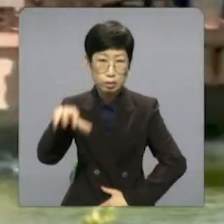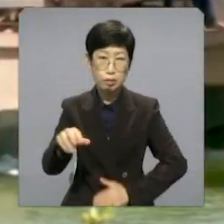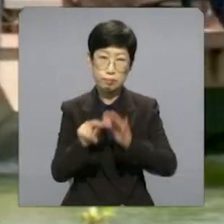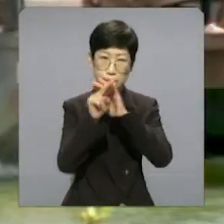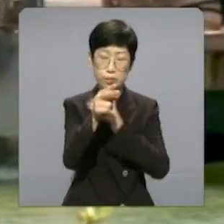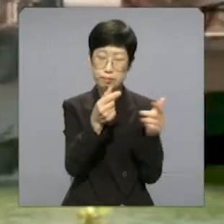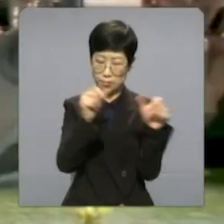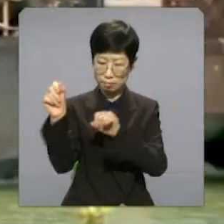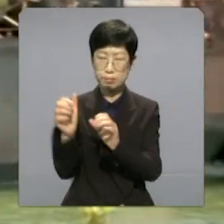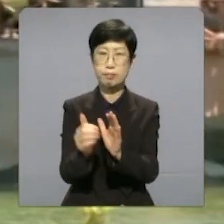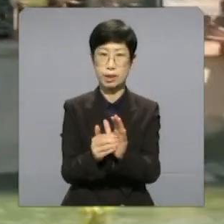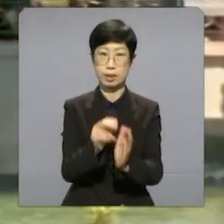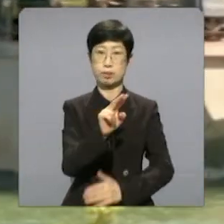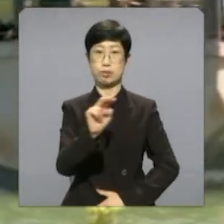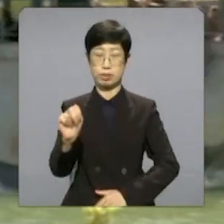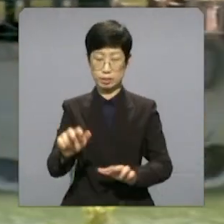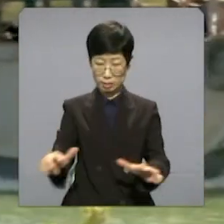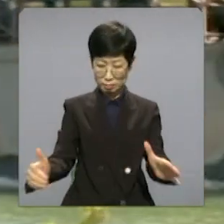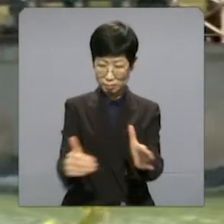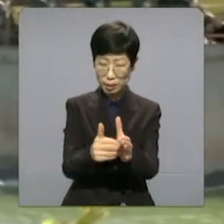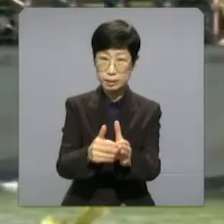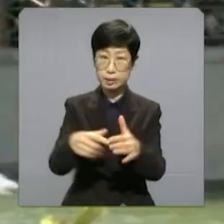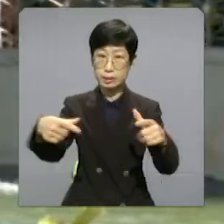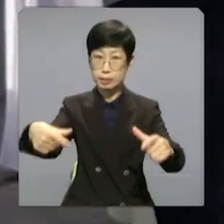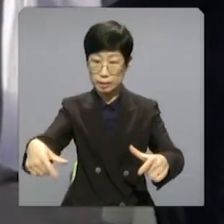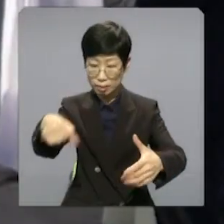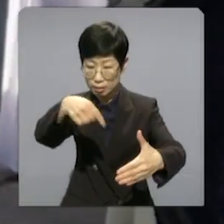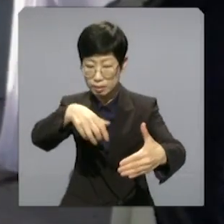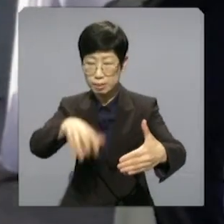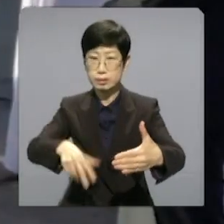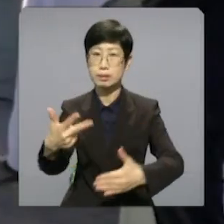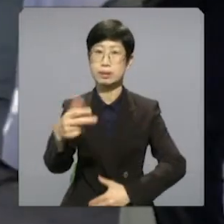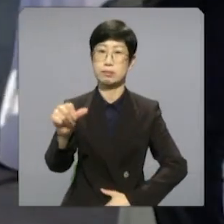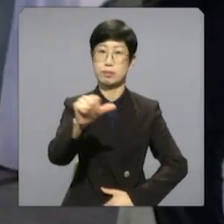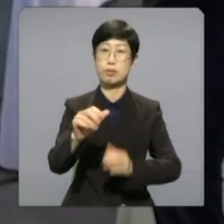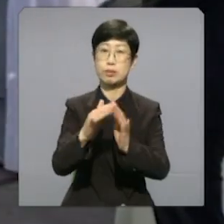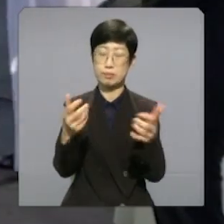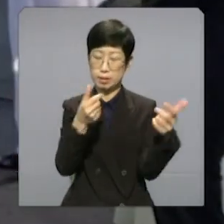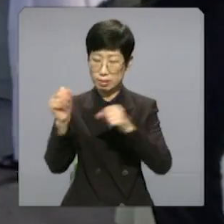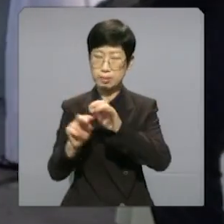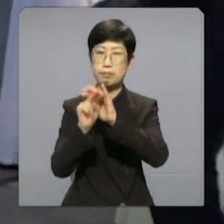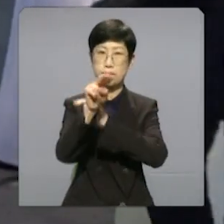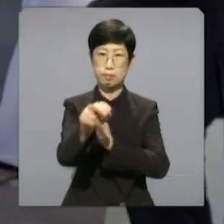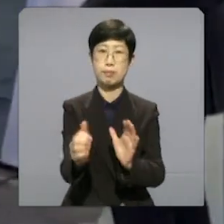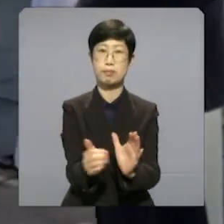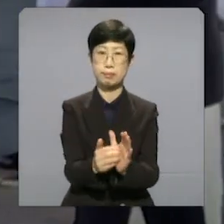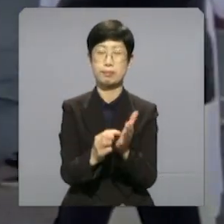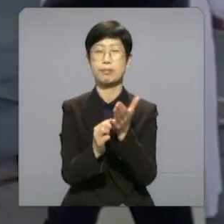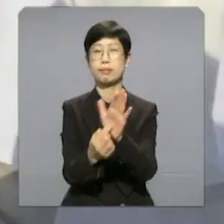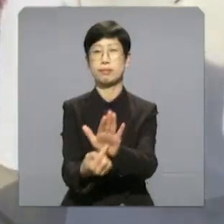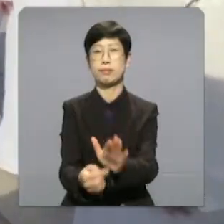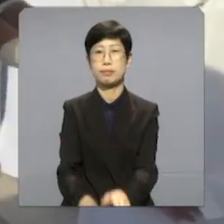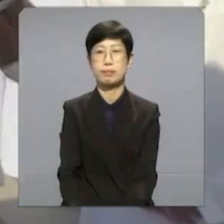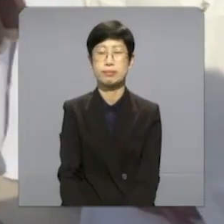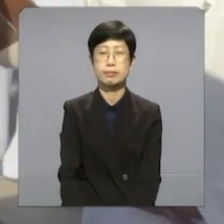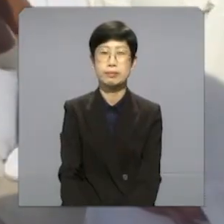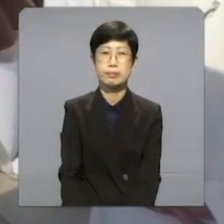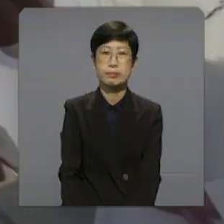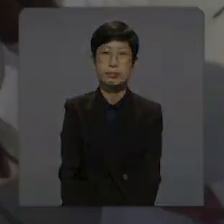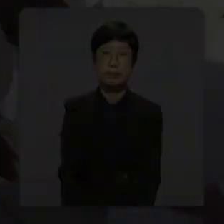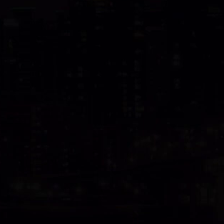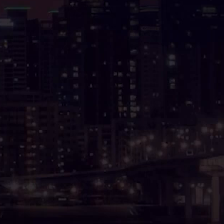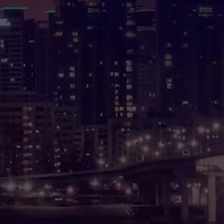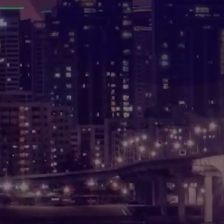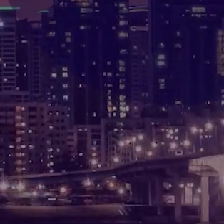대피했습니다. 유엔은 지금까지 수단 자국 내에서 7만 5천 명이 도피했다고 밝혔습니다. 월드뉴스 원혜미입니다.